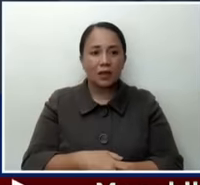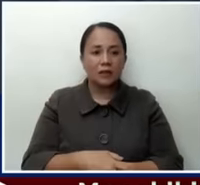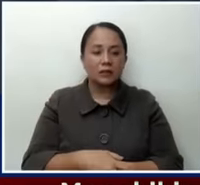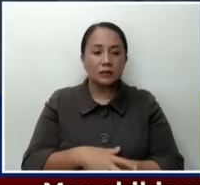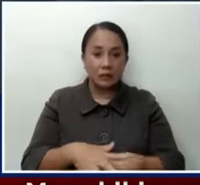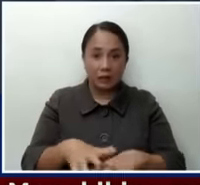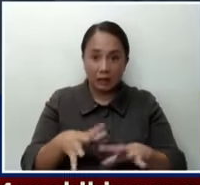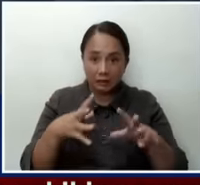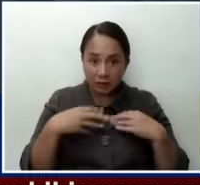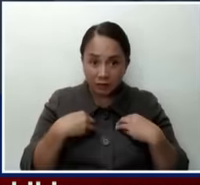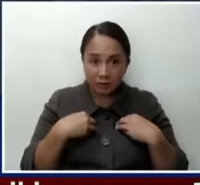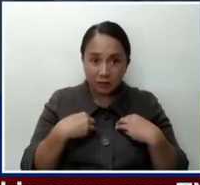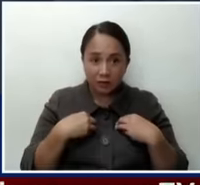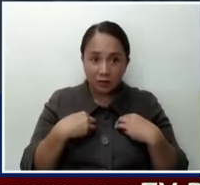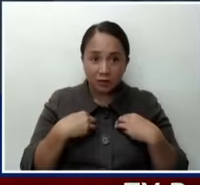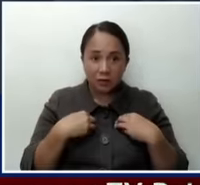acceptable